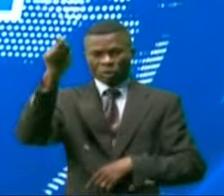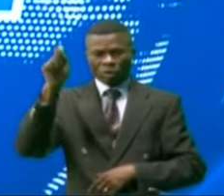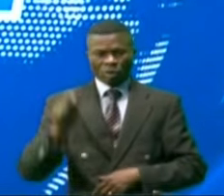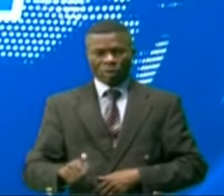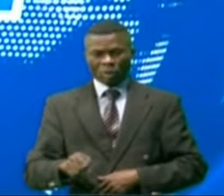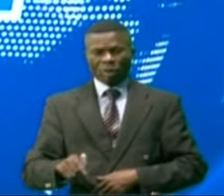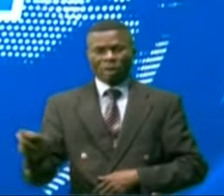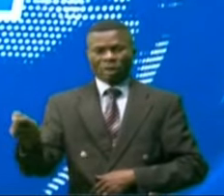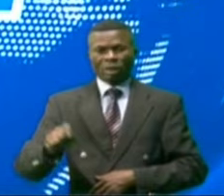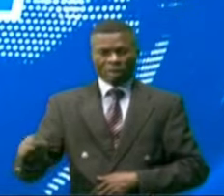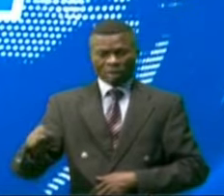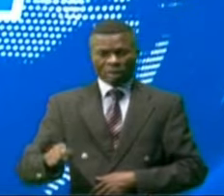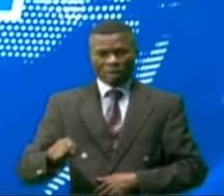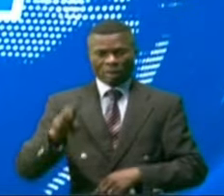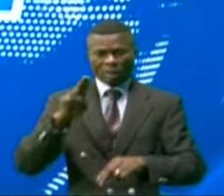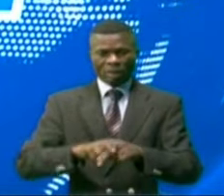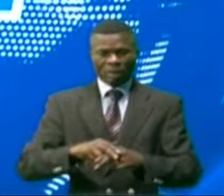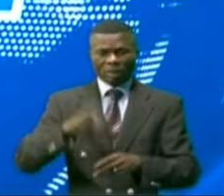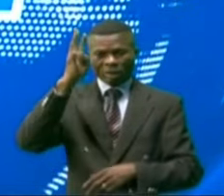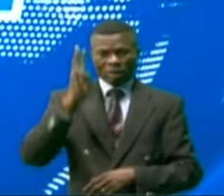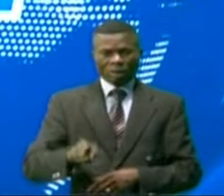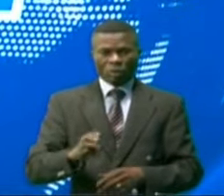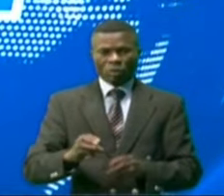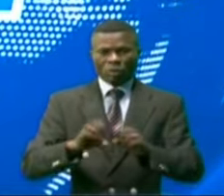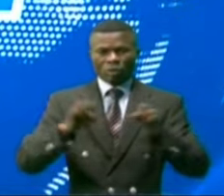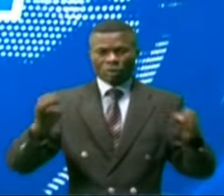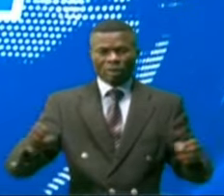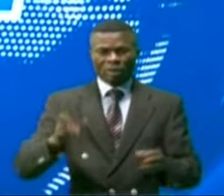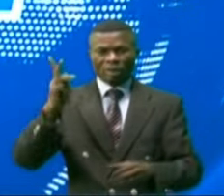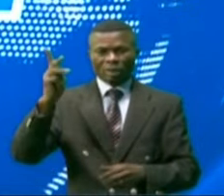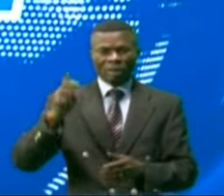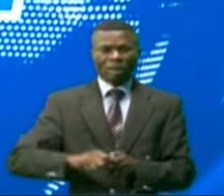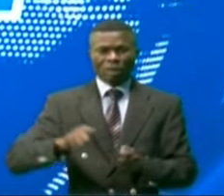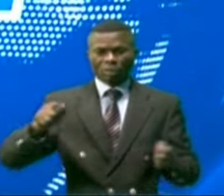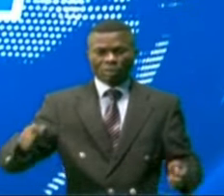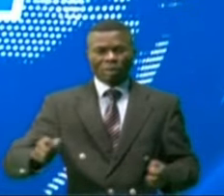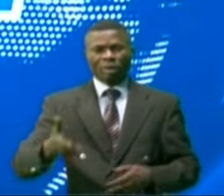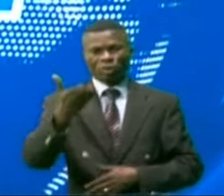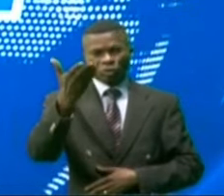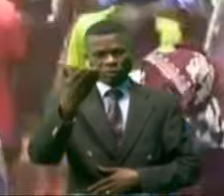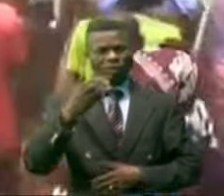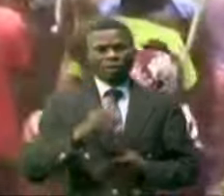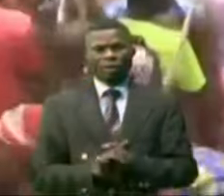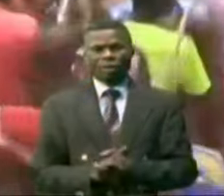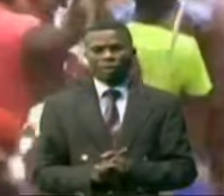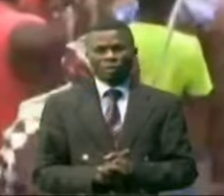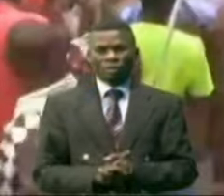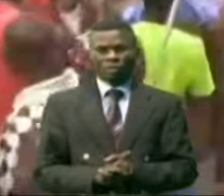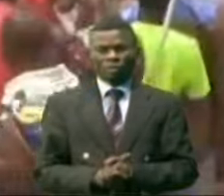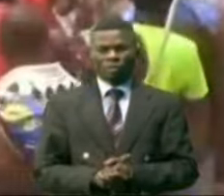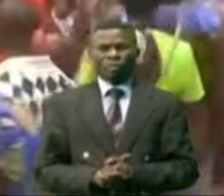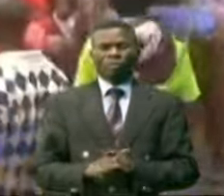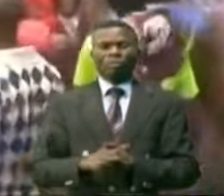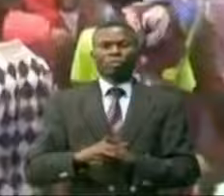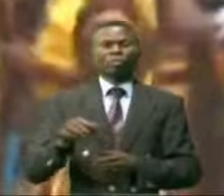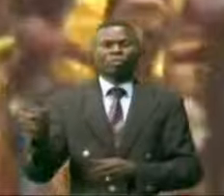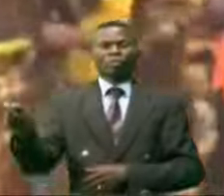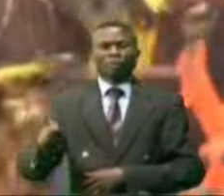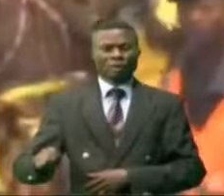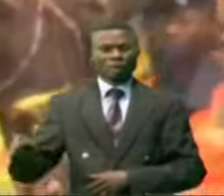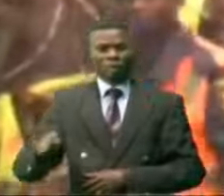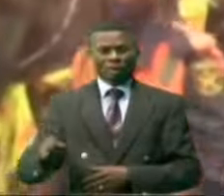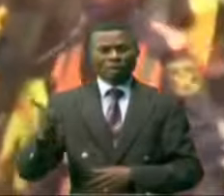Kongolo, territoire situé à plus de 350 km de Kalemie. Reportage. Le chef-lieu du territoire des Congolais, Daniel